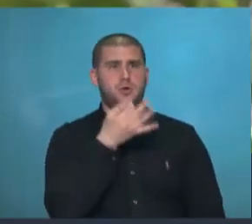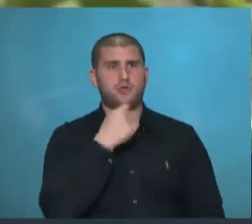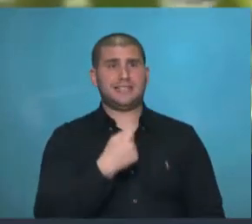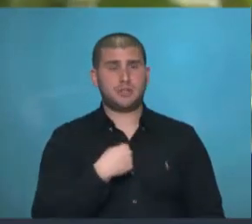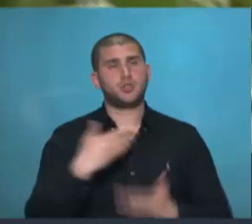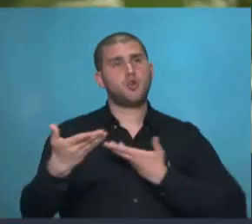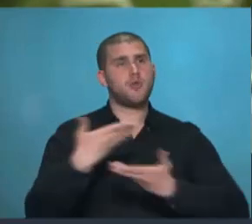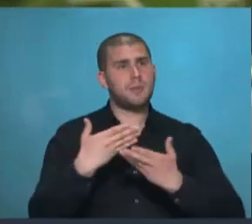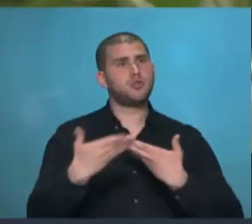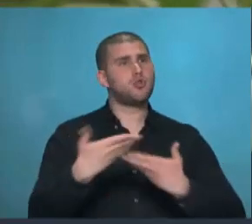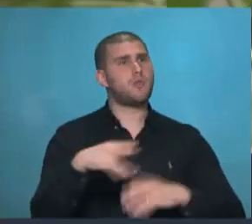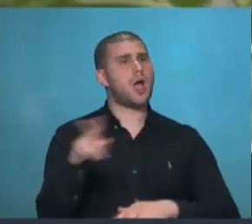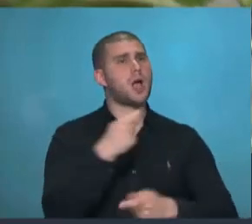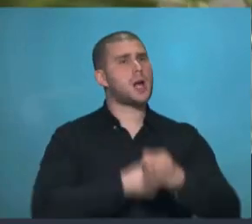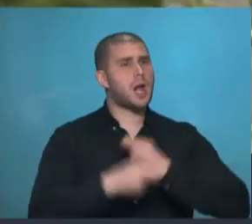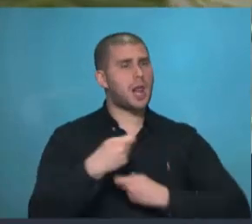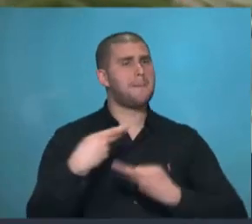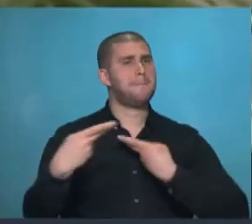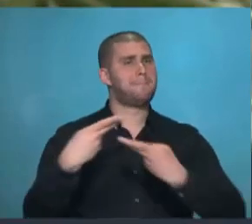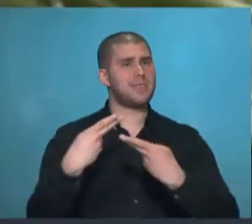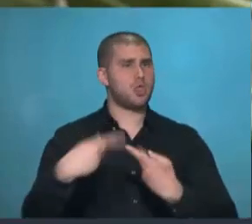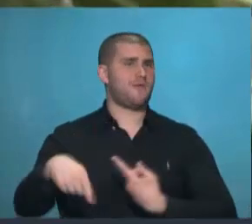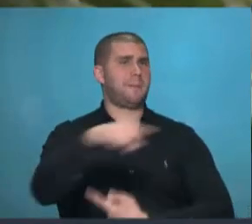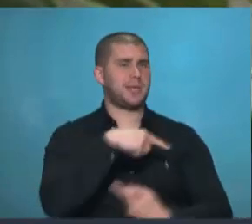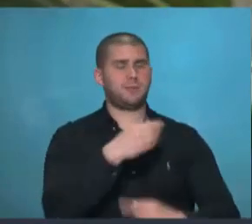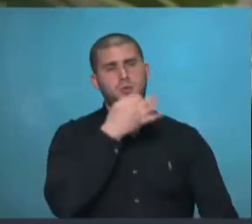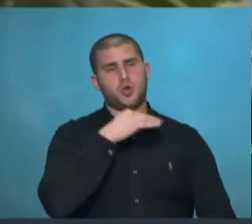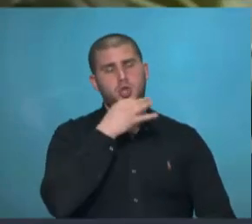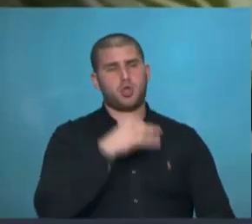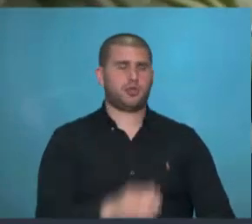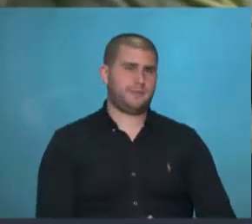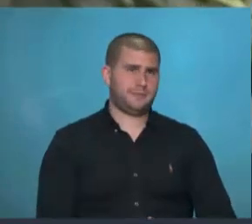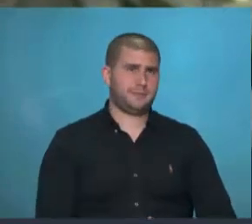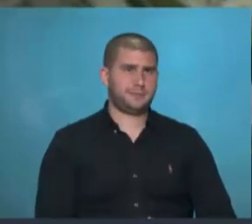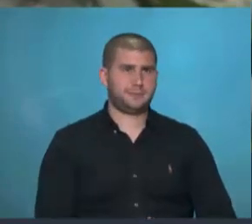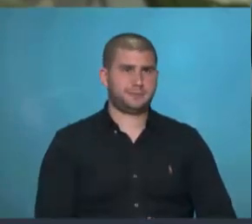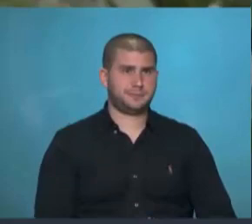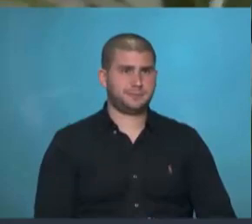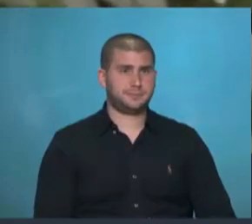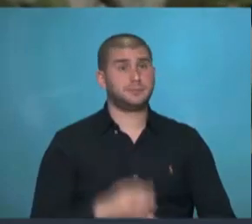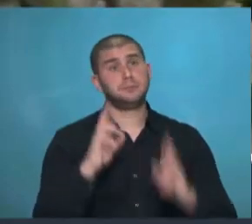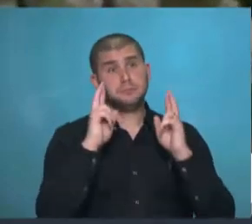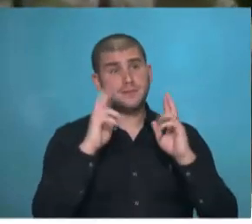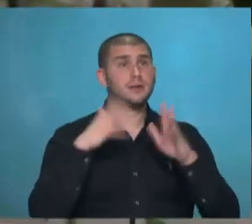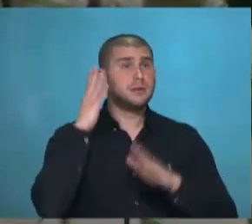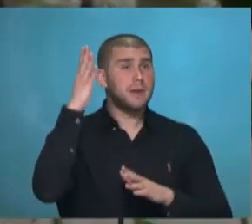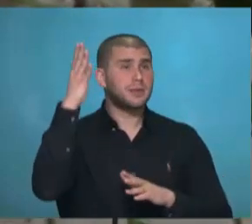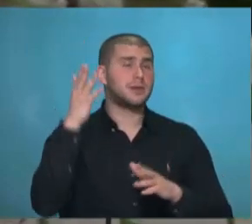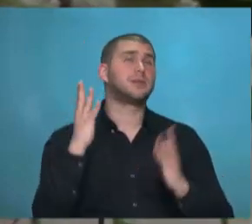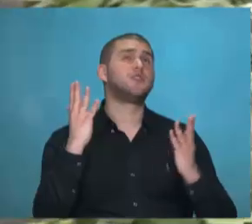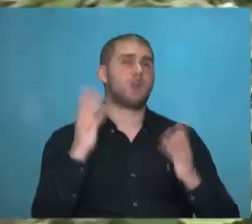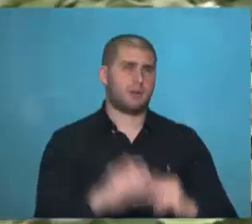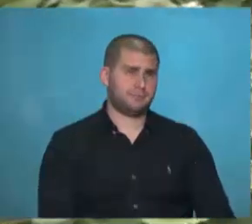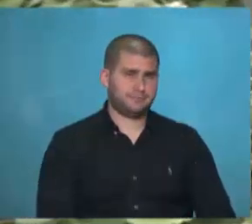التعاون الاقتصادي بيننا وبينكم بيكون أفضل وأحسن، وهذا اللي نأمله إن شاء الله